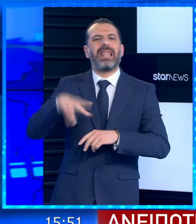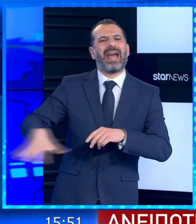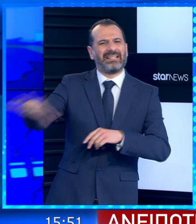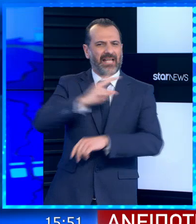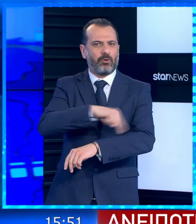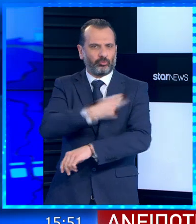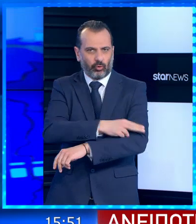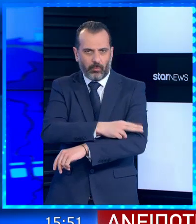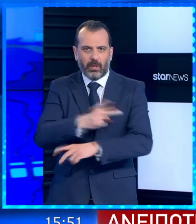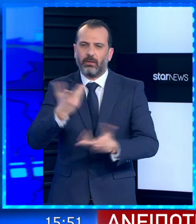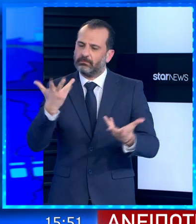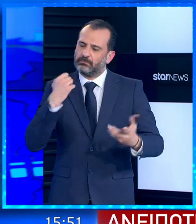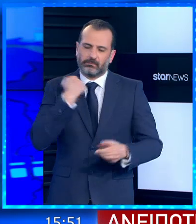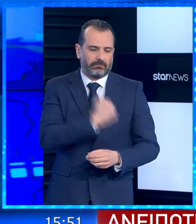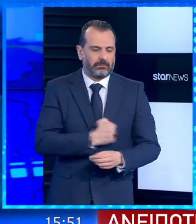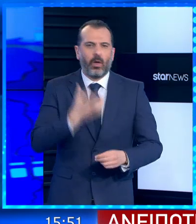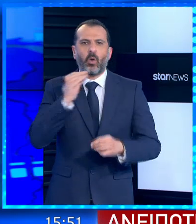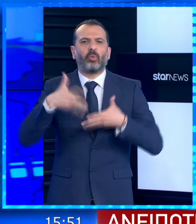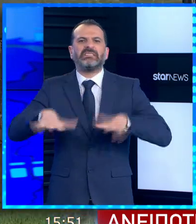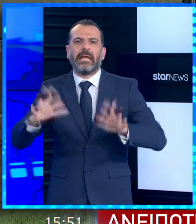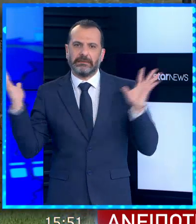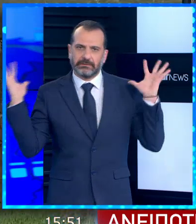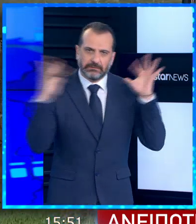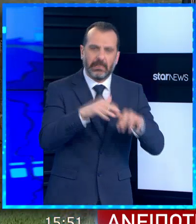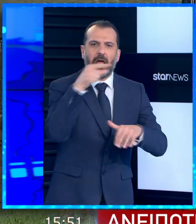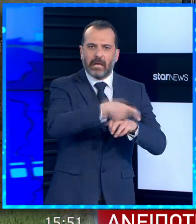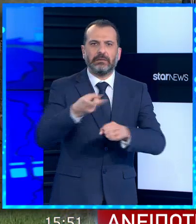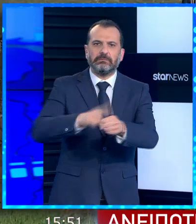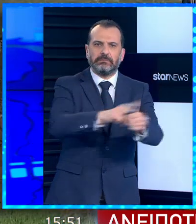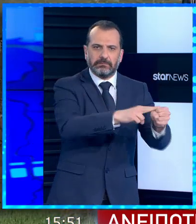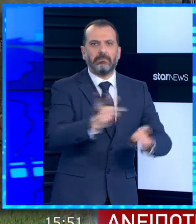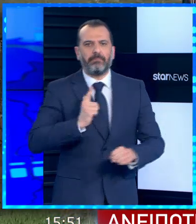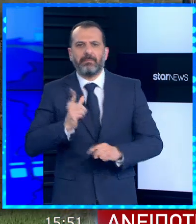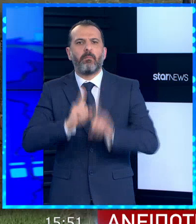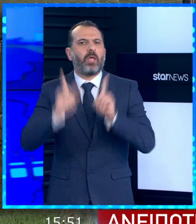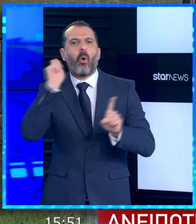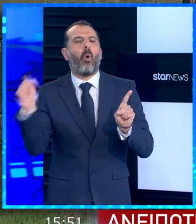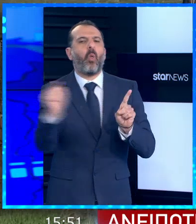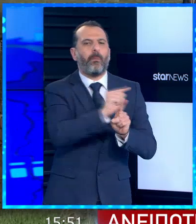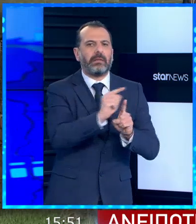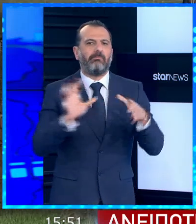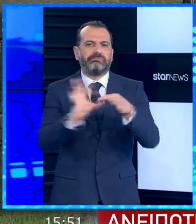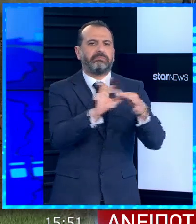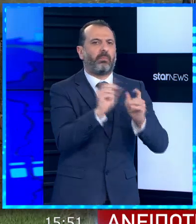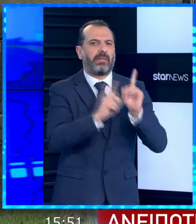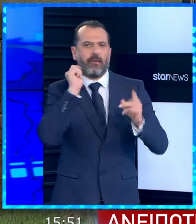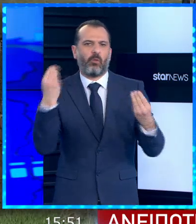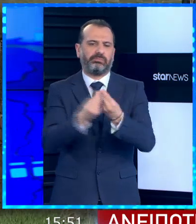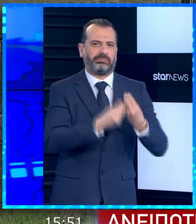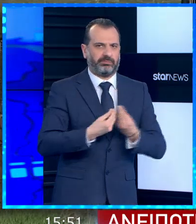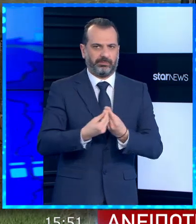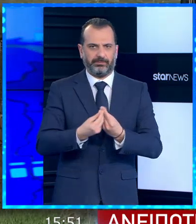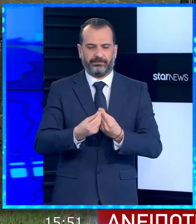θυμάτων να λυγίζουν από τον πόνο της απώλειας των αγαπημένων τους προσώπων. Πάμε να βρούμε την Κατερίνα Ρίστα, η οποία θα μας πει περισσότερα. Κατερίνα.